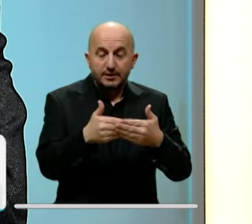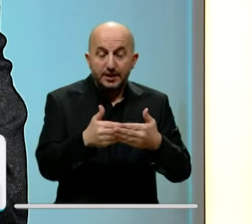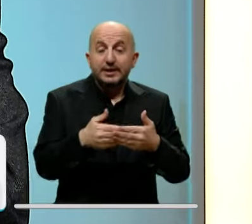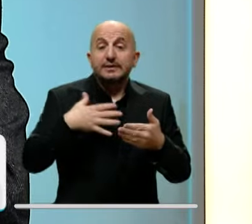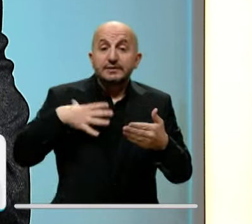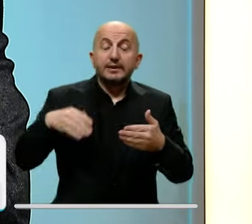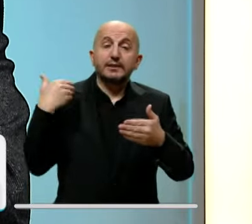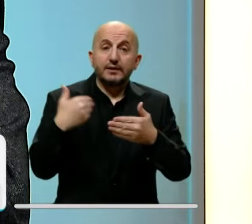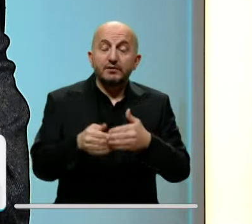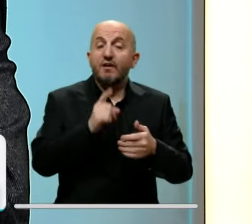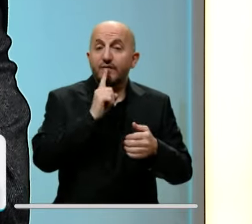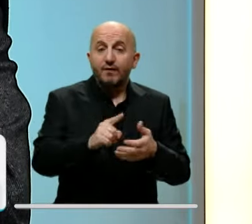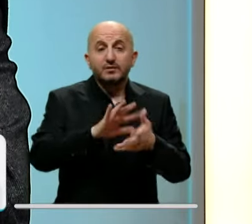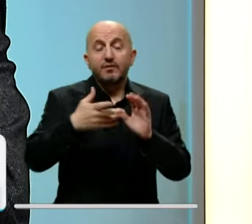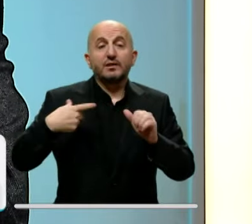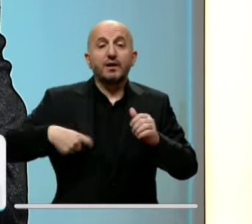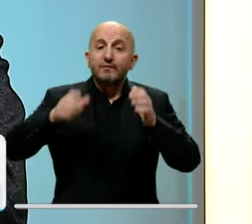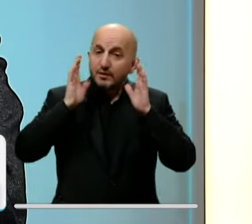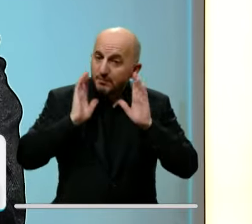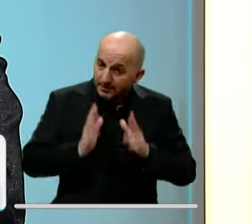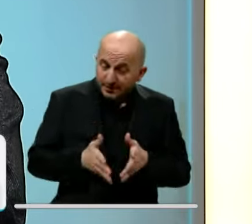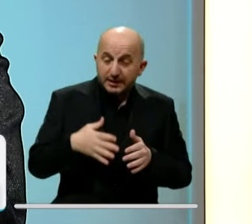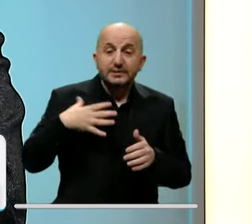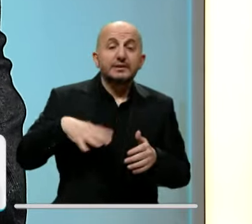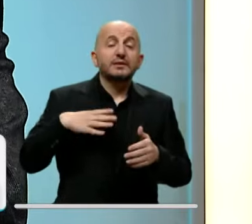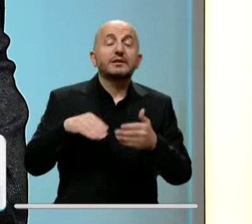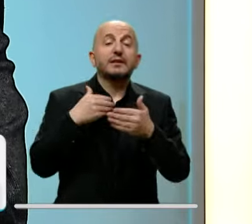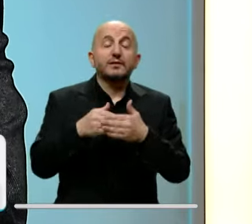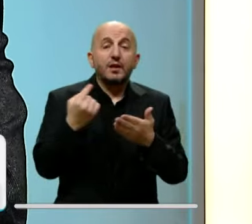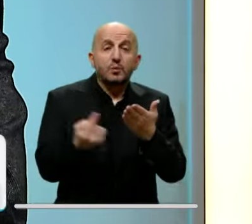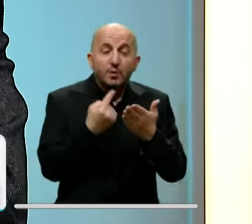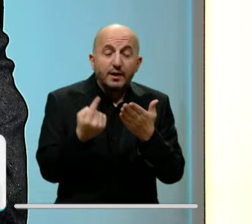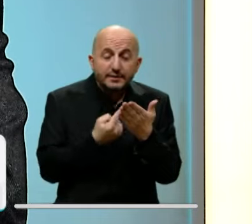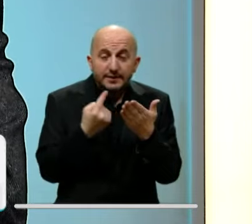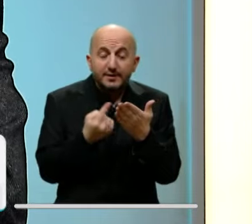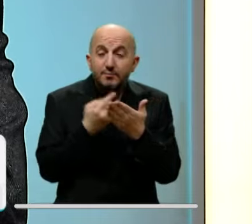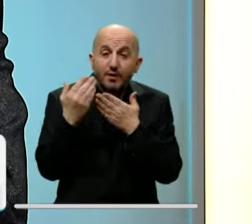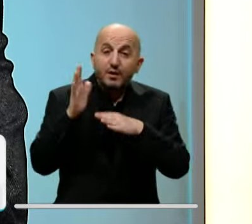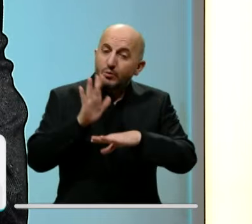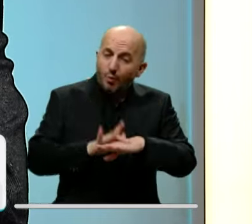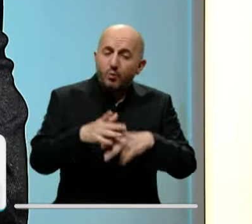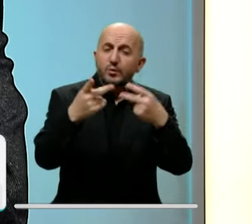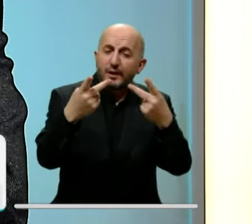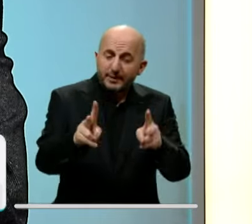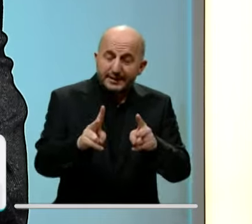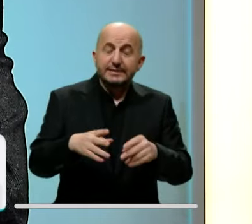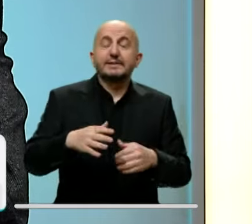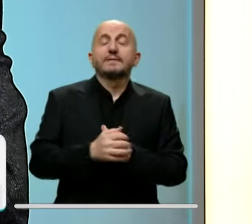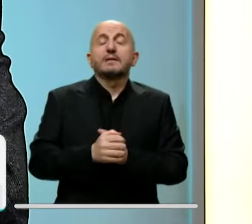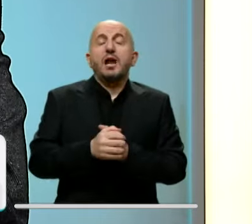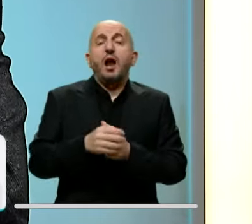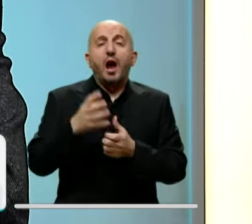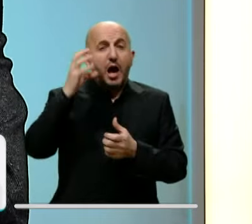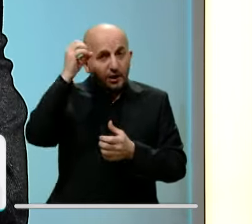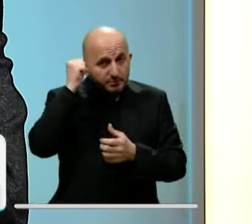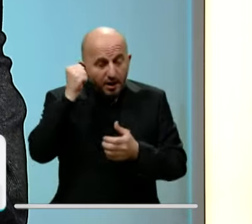dilediği kadar farz veya Nafile namaz kılar dilediği kadar kur'an-ı Kerim'e dokunabilir Eee zaten ezber